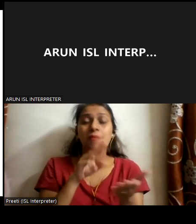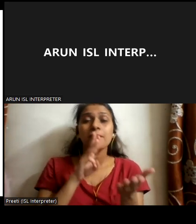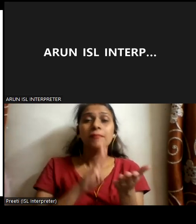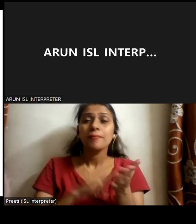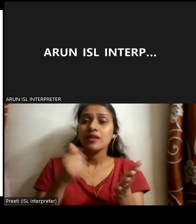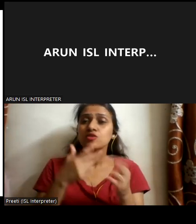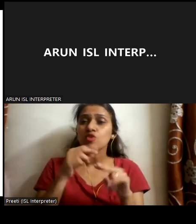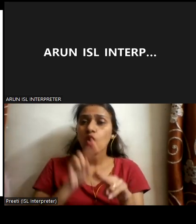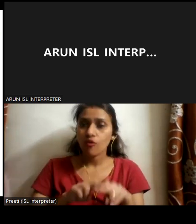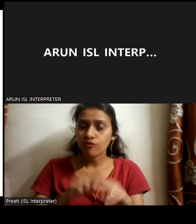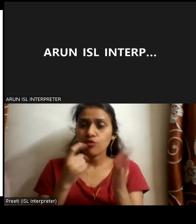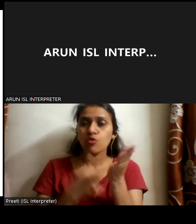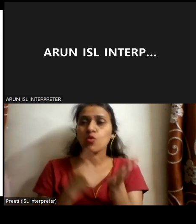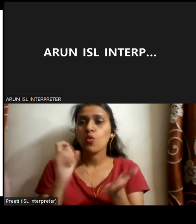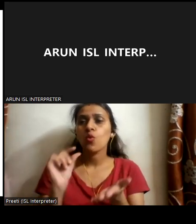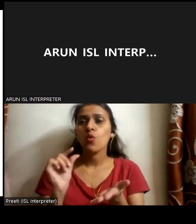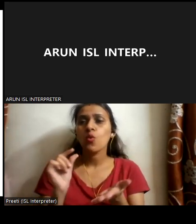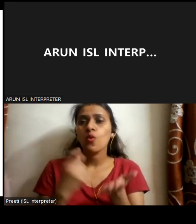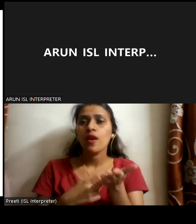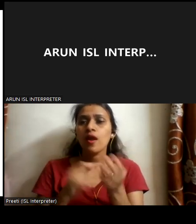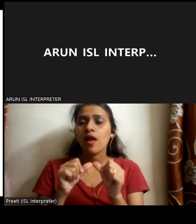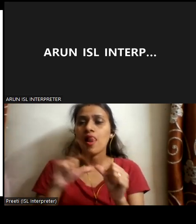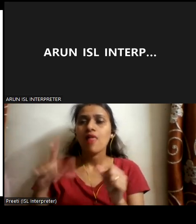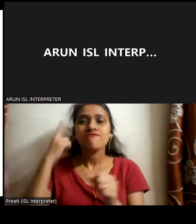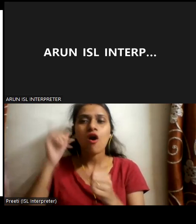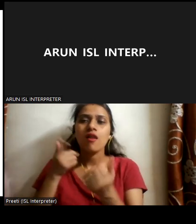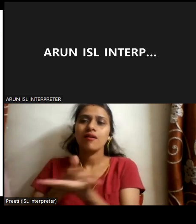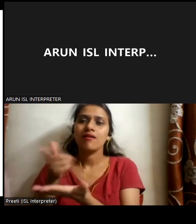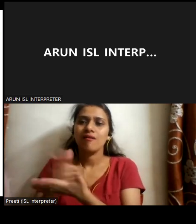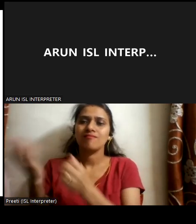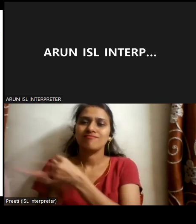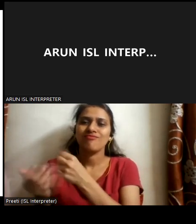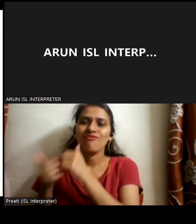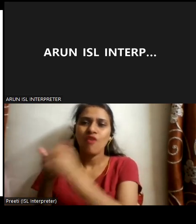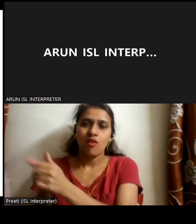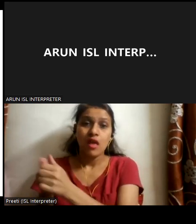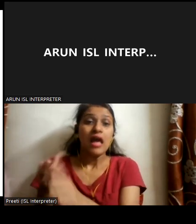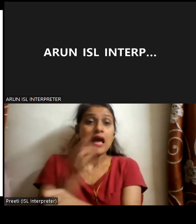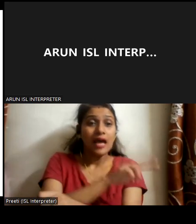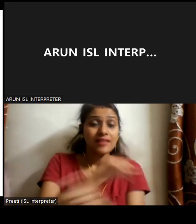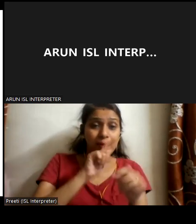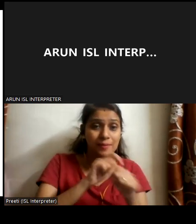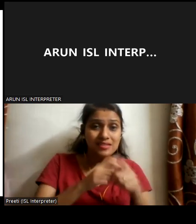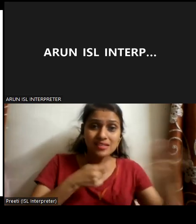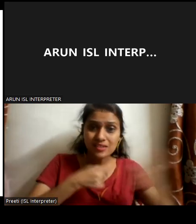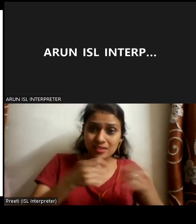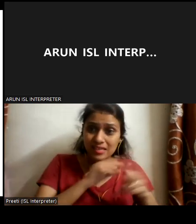अदर केस इट इज सपोर्टेड बाय एमएसएमई। इसी तरह से स्किल बेस्ड जो